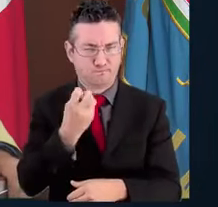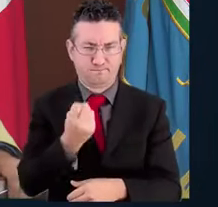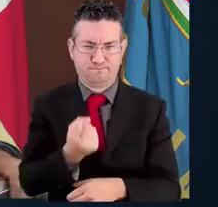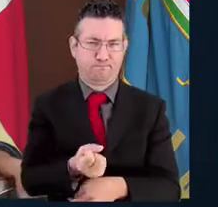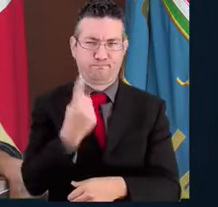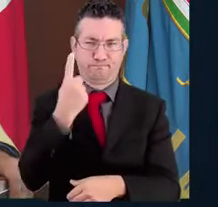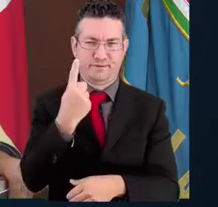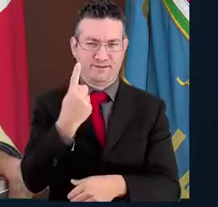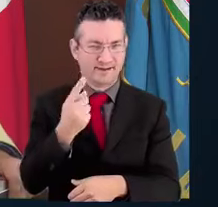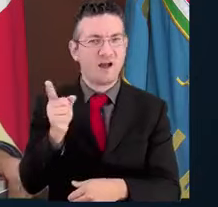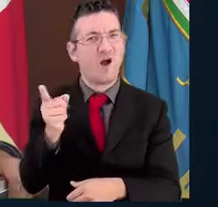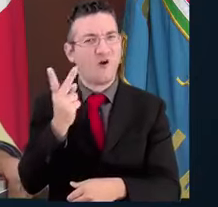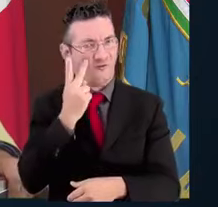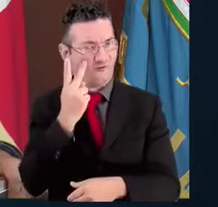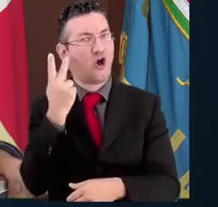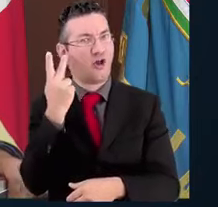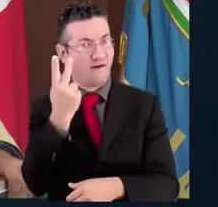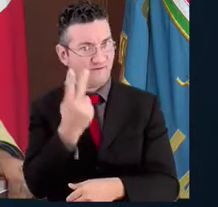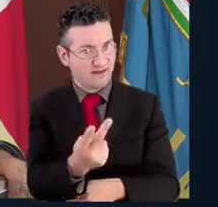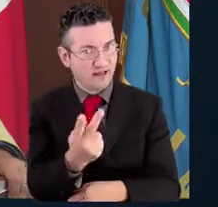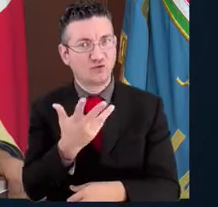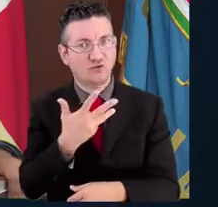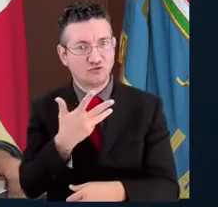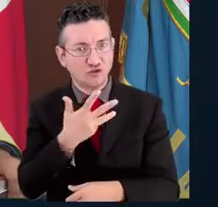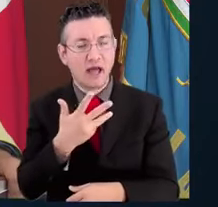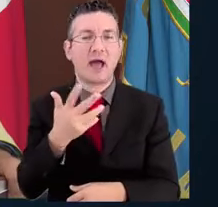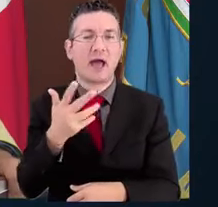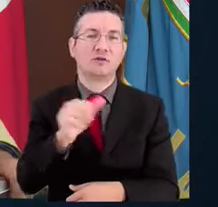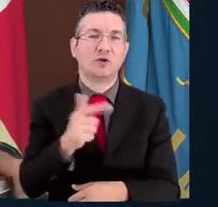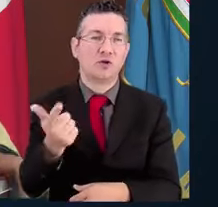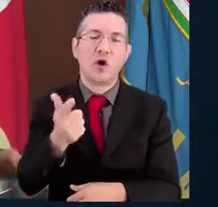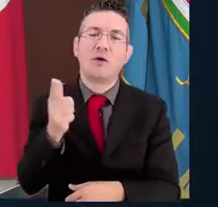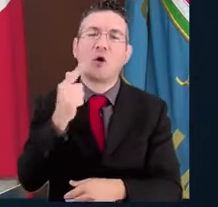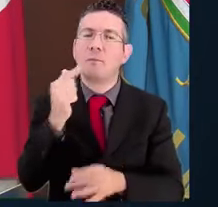voi lo avete registrato e come lo spiegate grazie